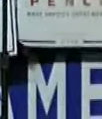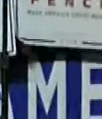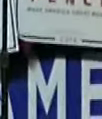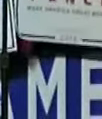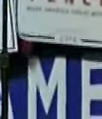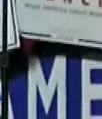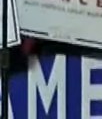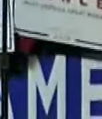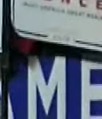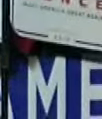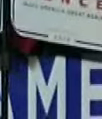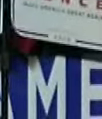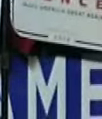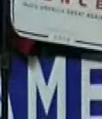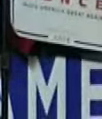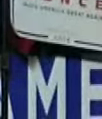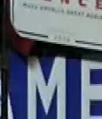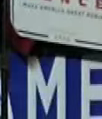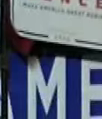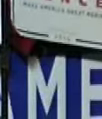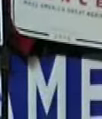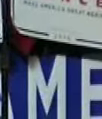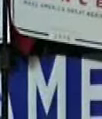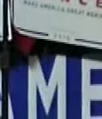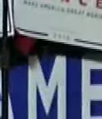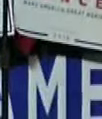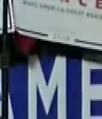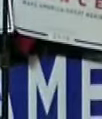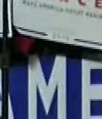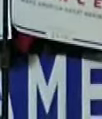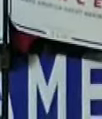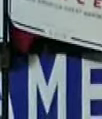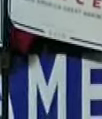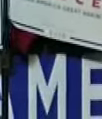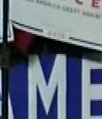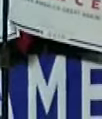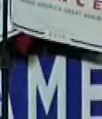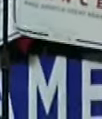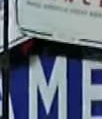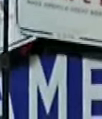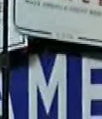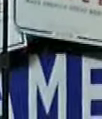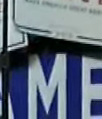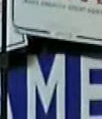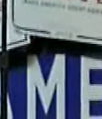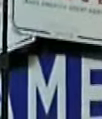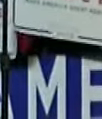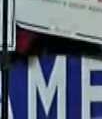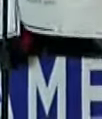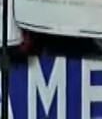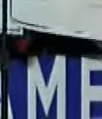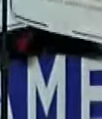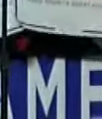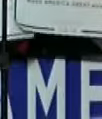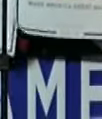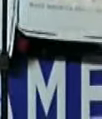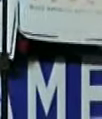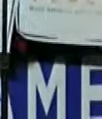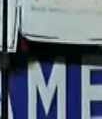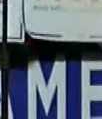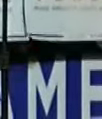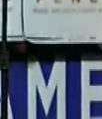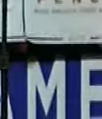incredible movement. You know, it's a movement like has never happened in this country before. It's a movement that nobody's ever seen